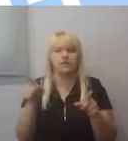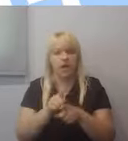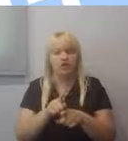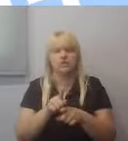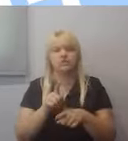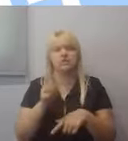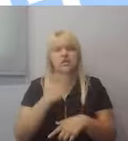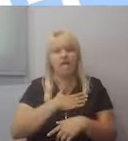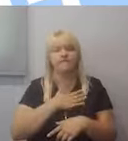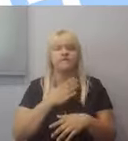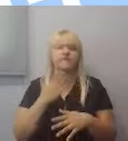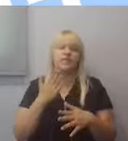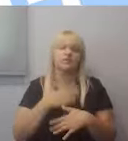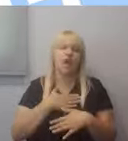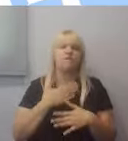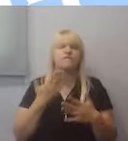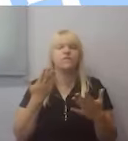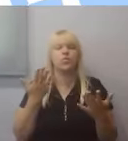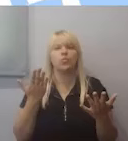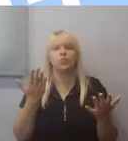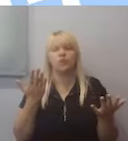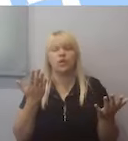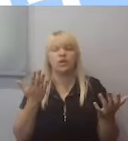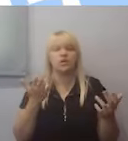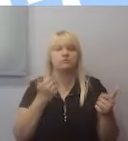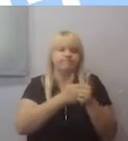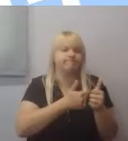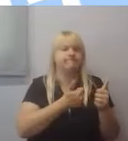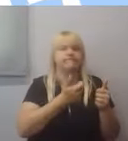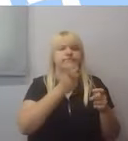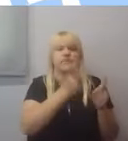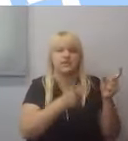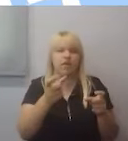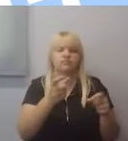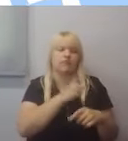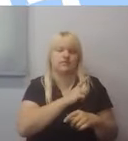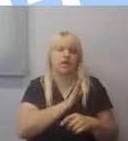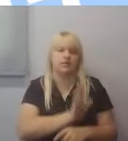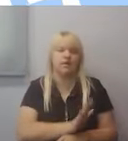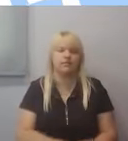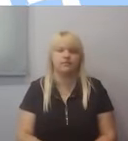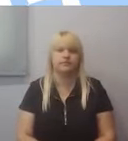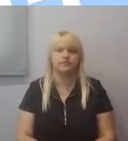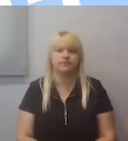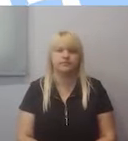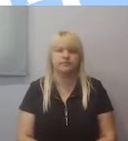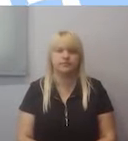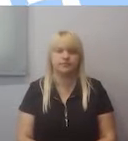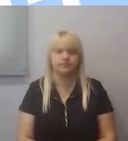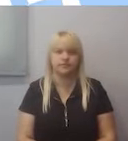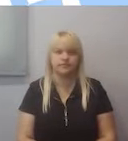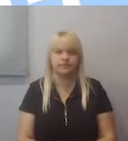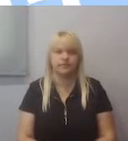sev līdz līdzesošos kā saka pasargāt nu lūk